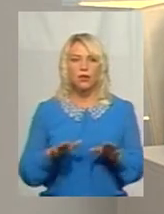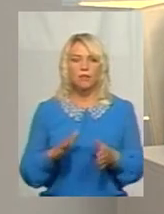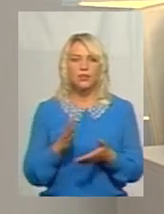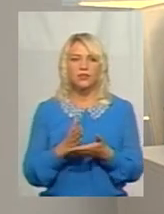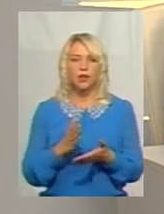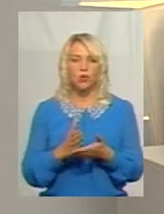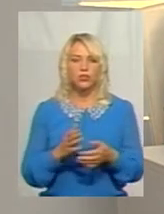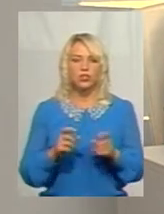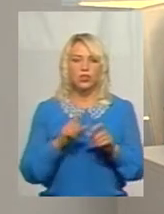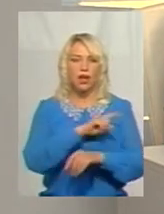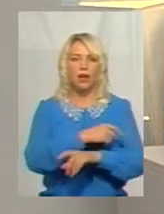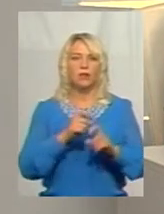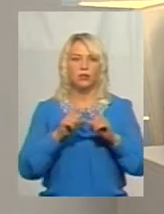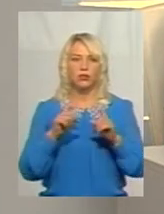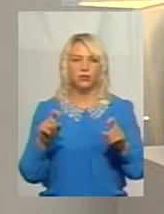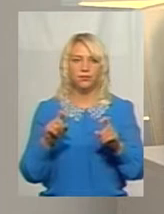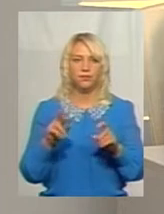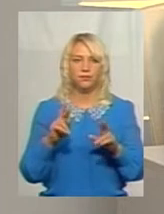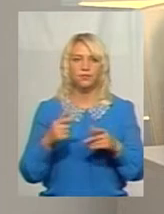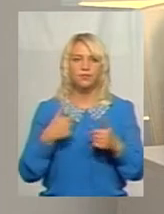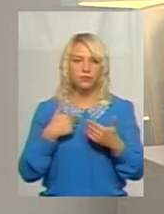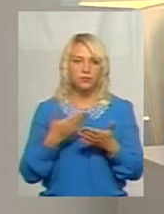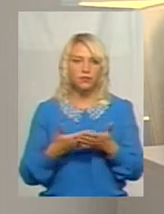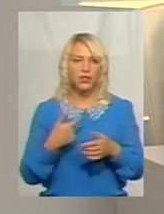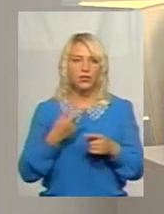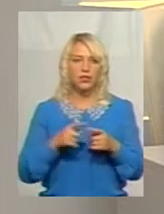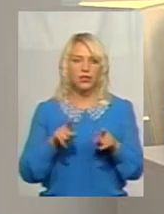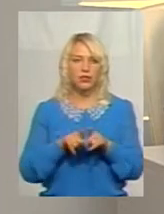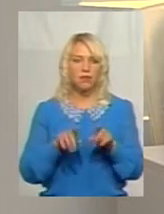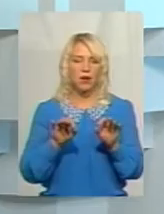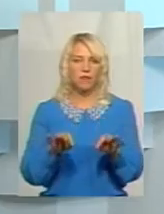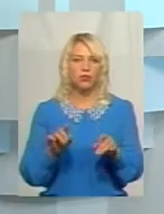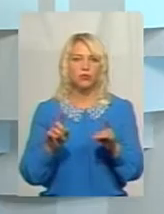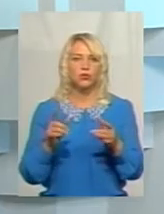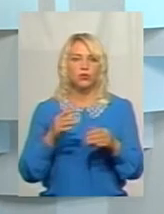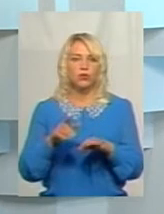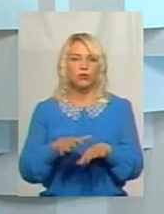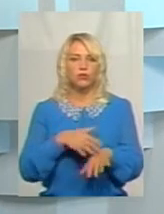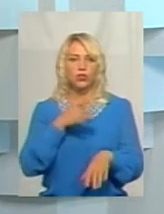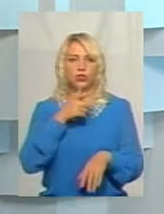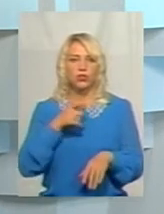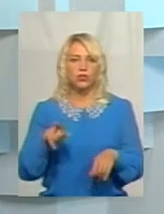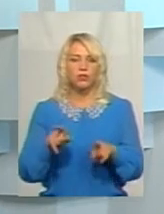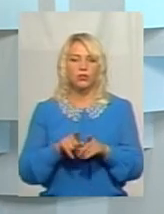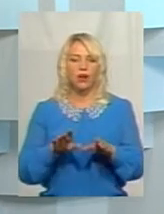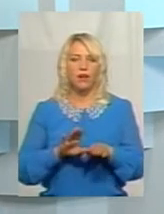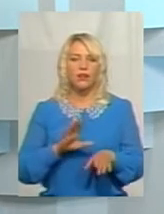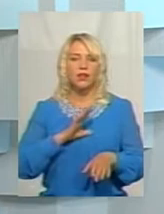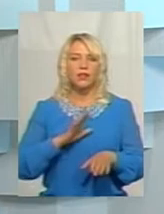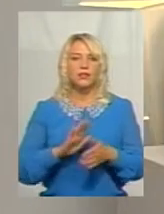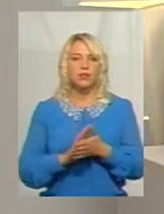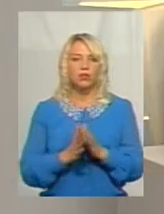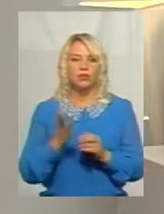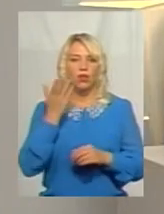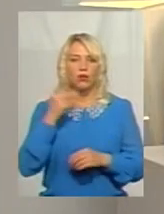амбулаторії. І як і на мене, то це теж правильно, тому що тривалий час складалася така ситуація, коли до